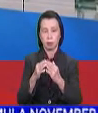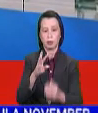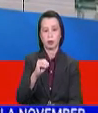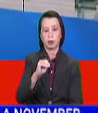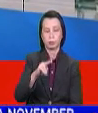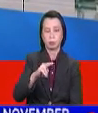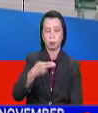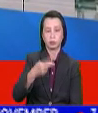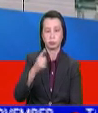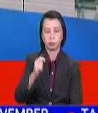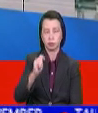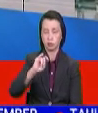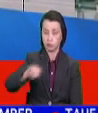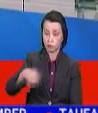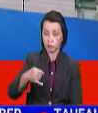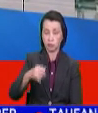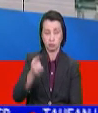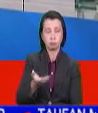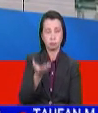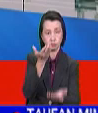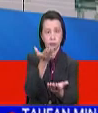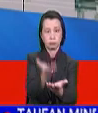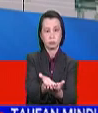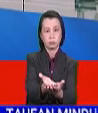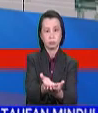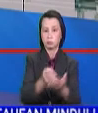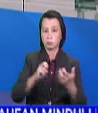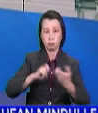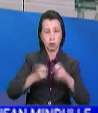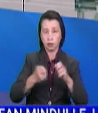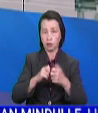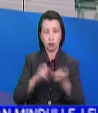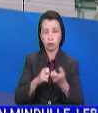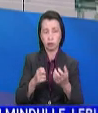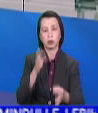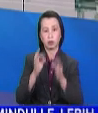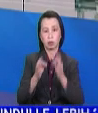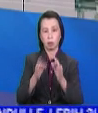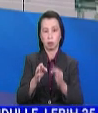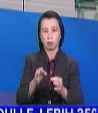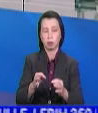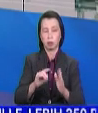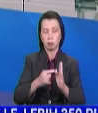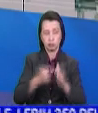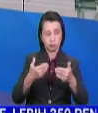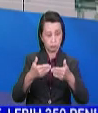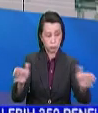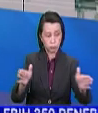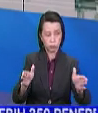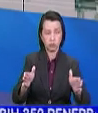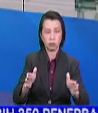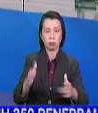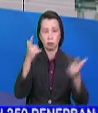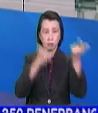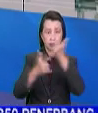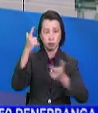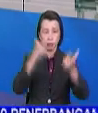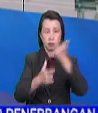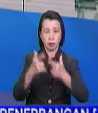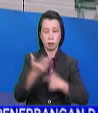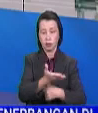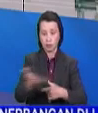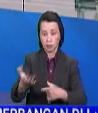Jaya MP3 stj boleh mengumpulkan sebarang masalah dihadapi berhubung pengoperasian semula produk pelanjungan